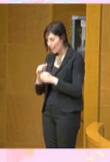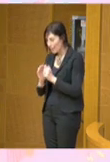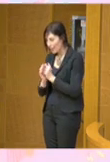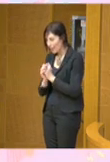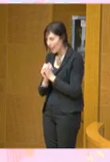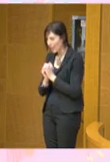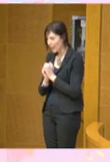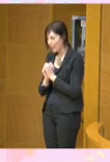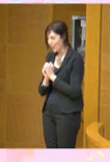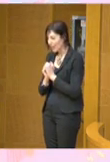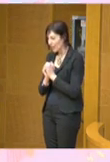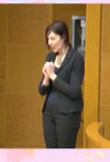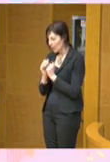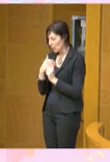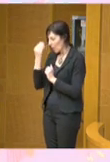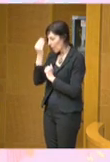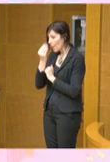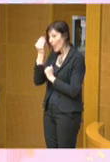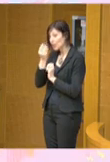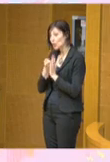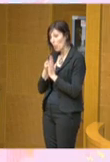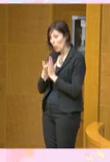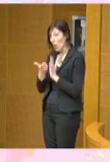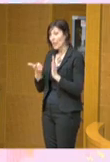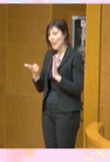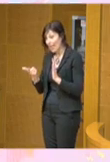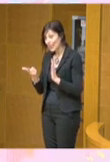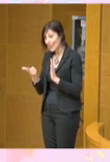conosco. Penso sia importante?